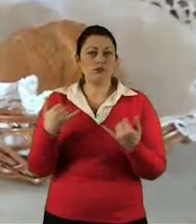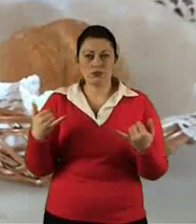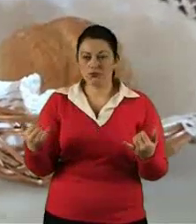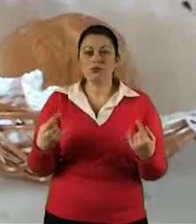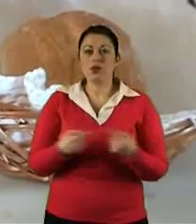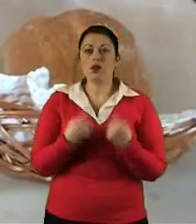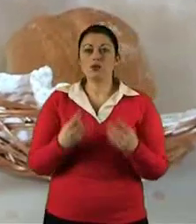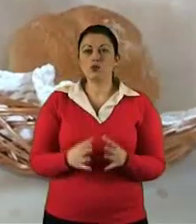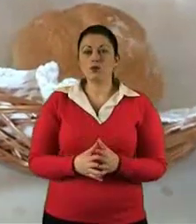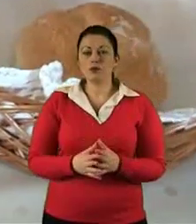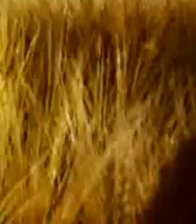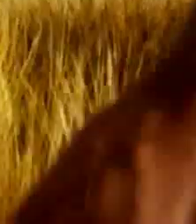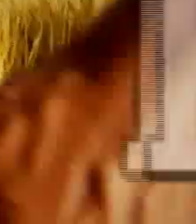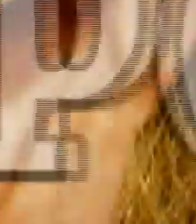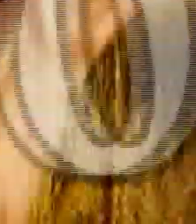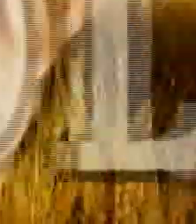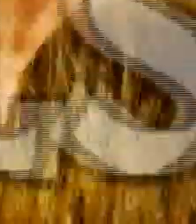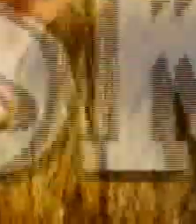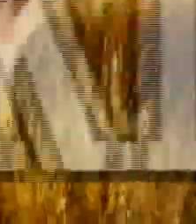prostu skibka chleba.